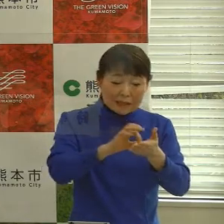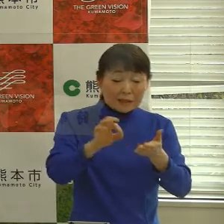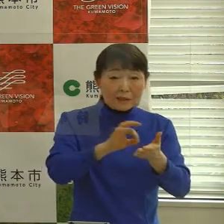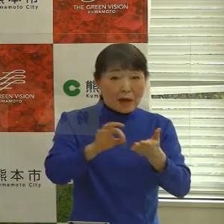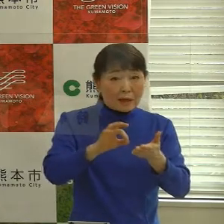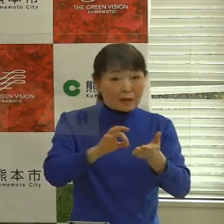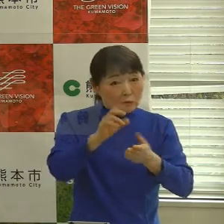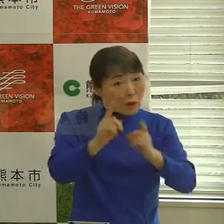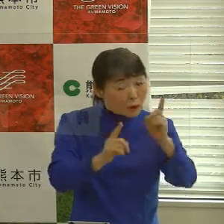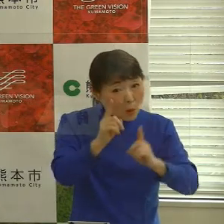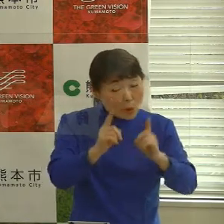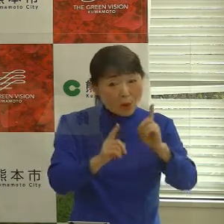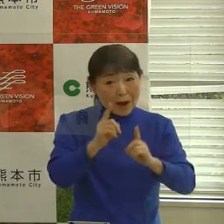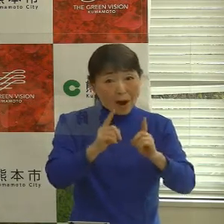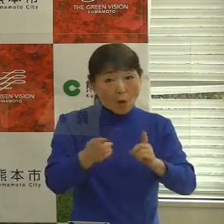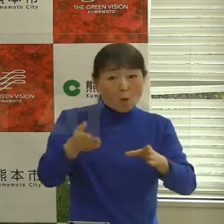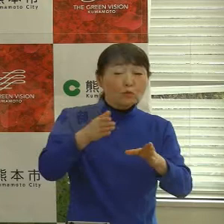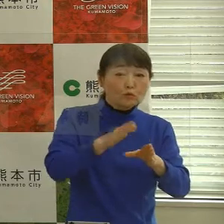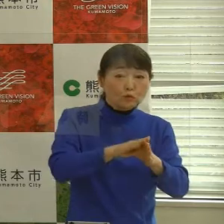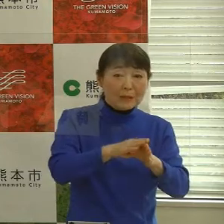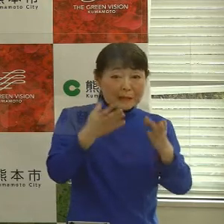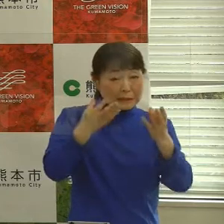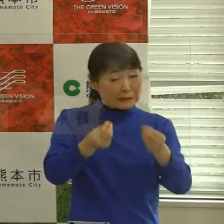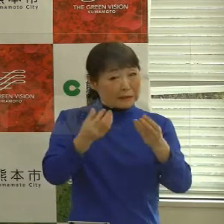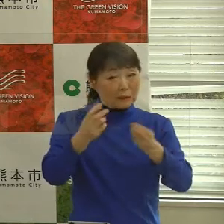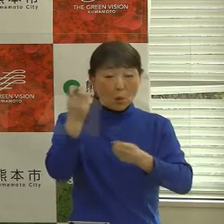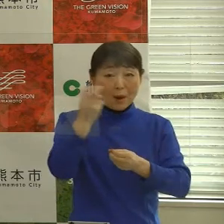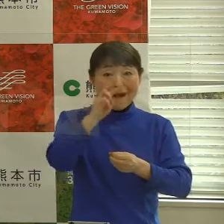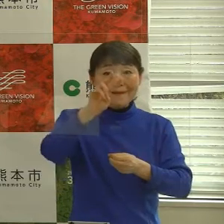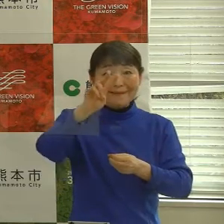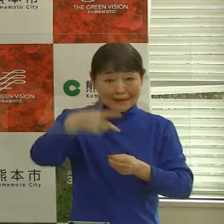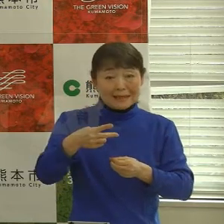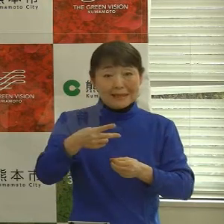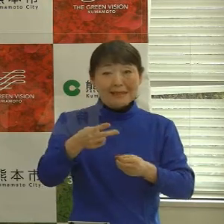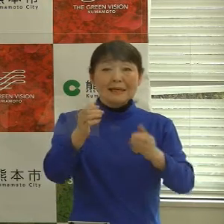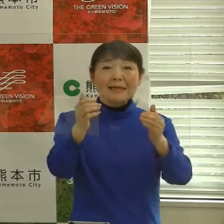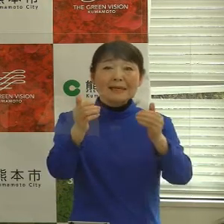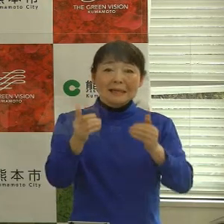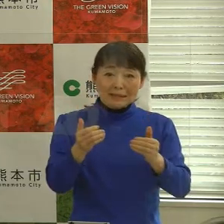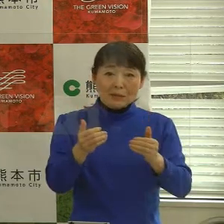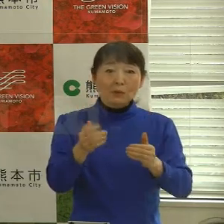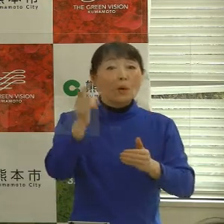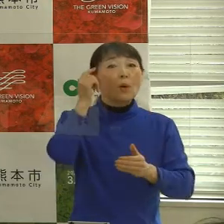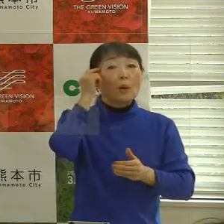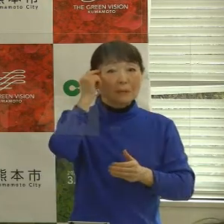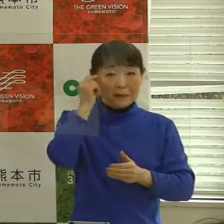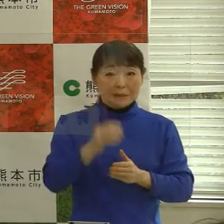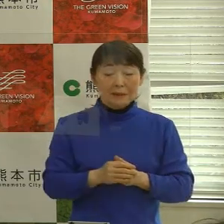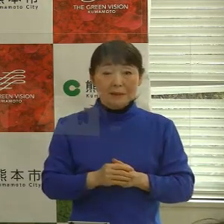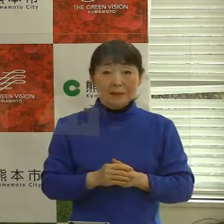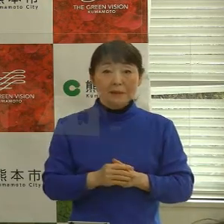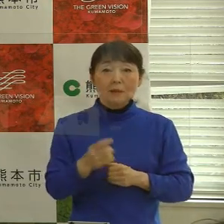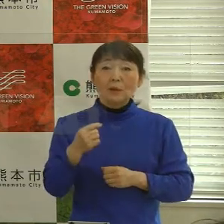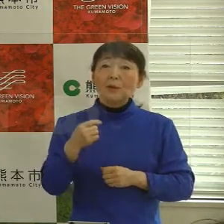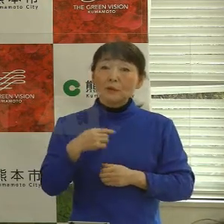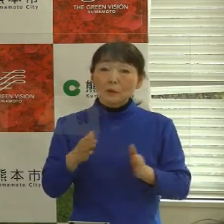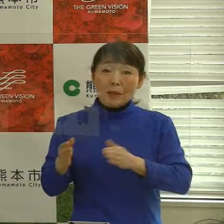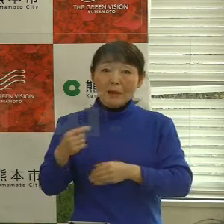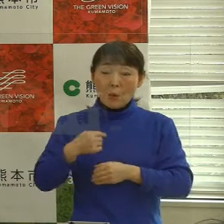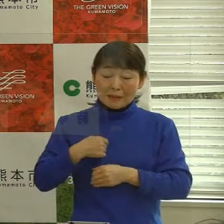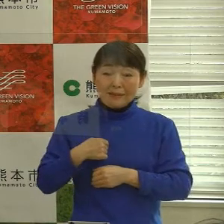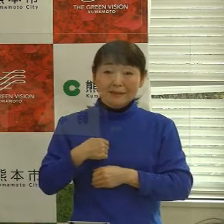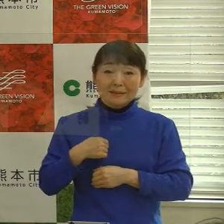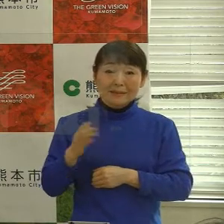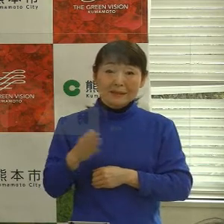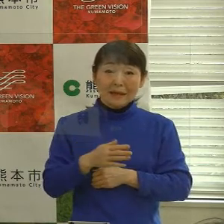どうかということも含めてですね、まあ、しっかり管理をしていくということがこれから必要になると思います。それで、まあ、私の方からですね、全部